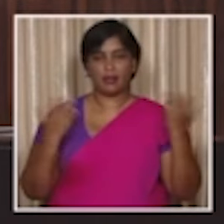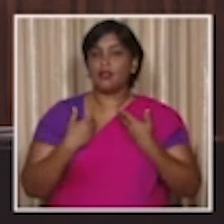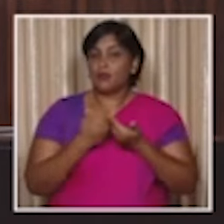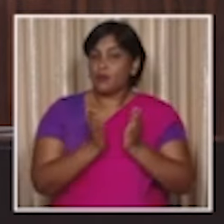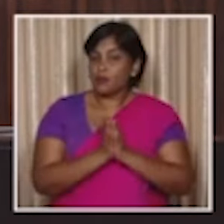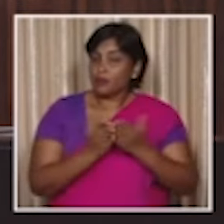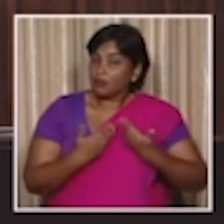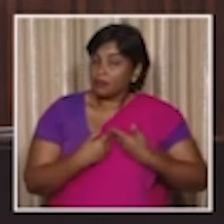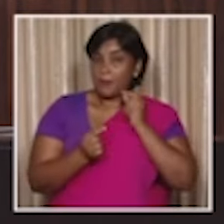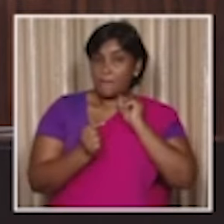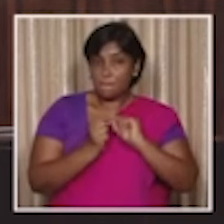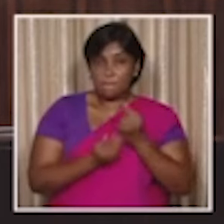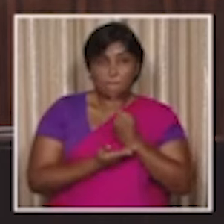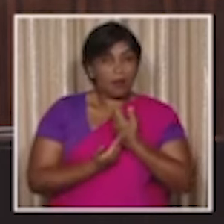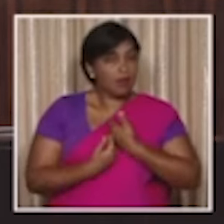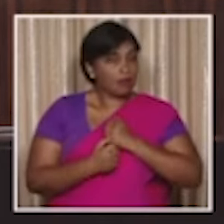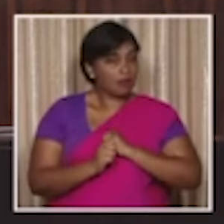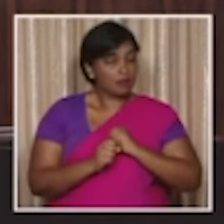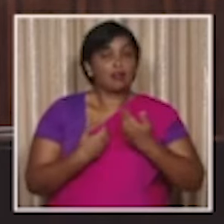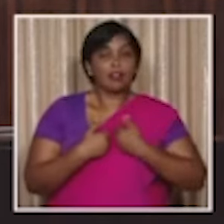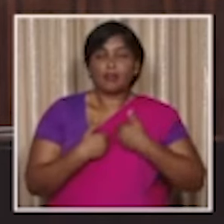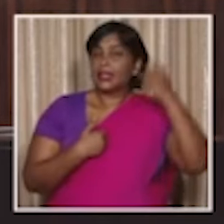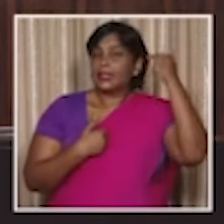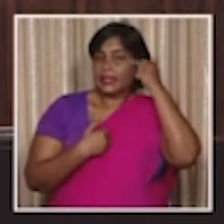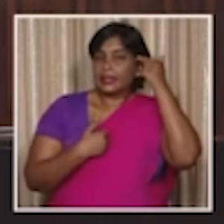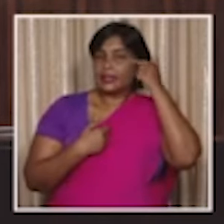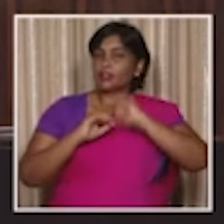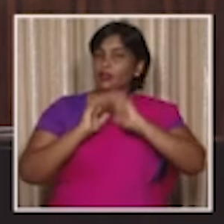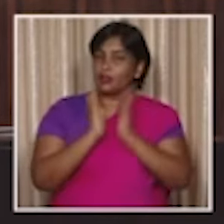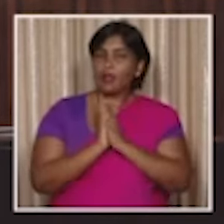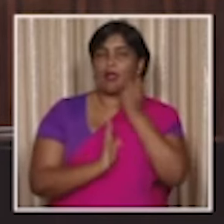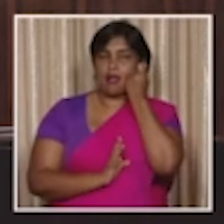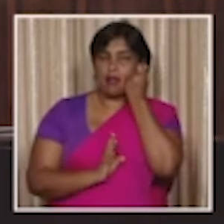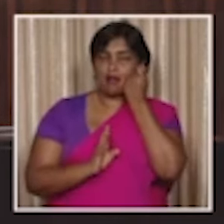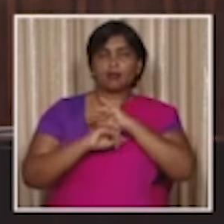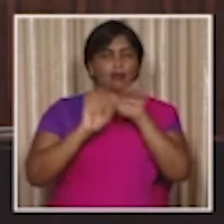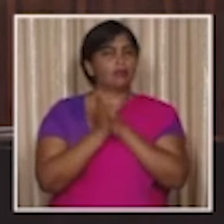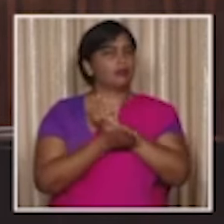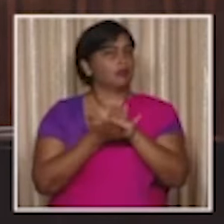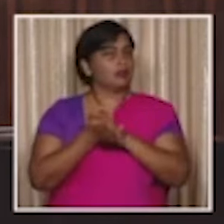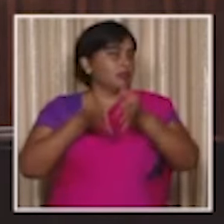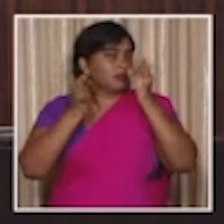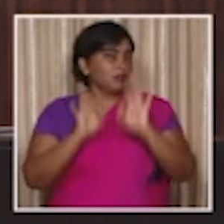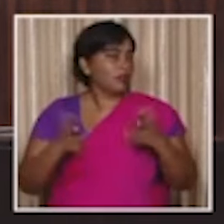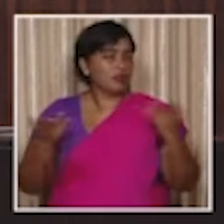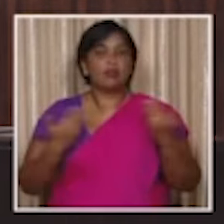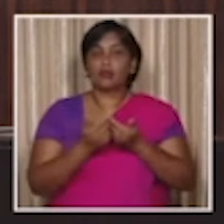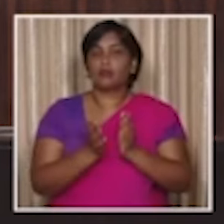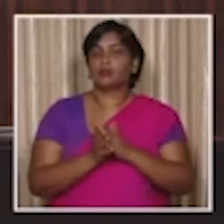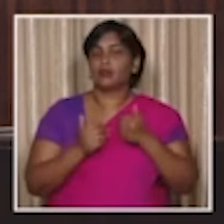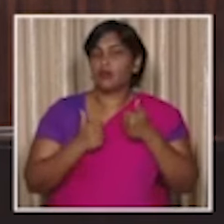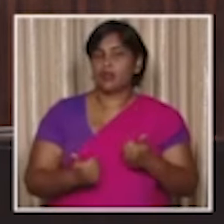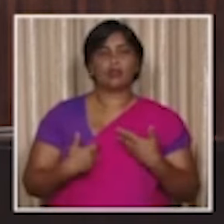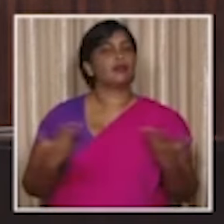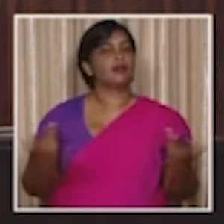අපටම පහනක් වුණේ නැත්නම්, අපේ සිතුවිලි අපේ අදහස් නිවැරදි කරගත්තේ නැත්නම් අපට යහපතකුත්